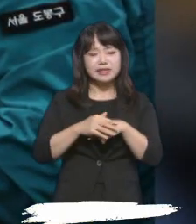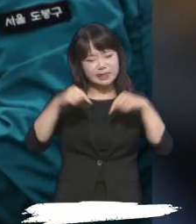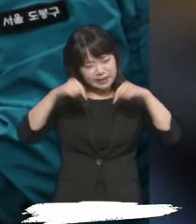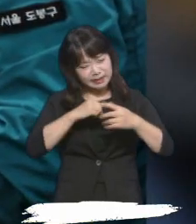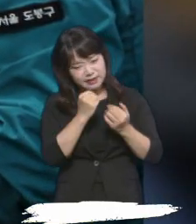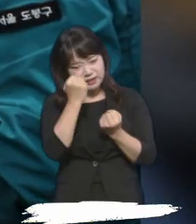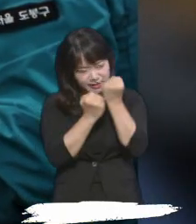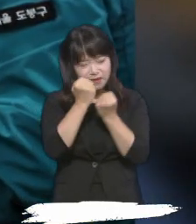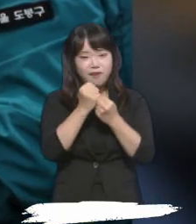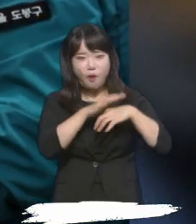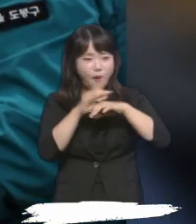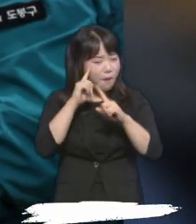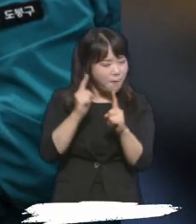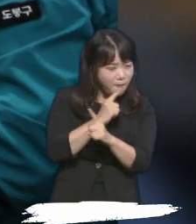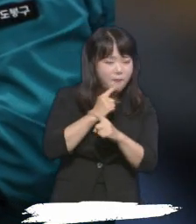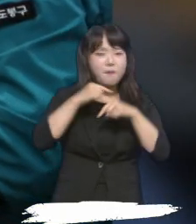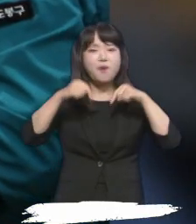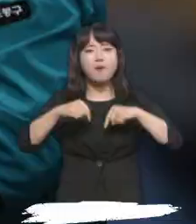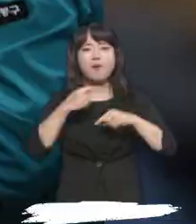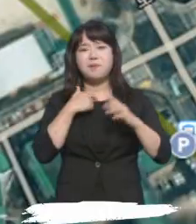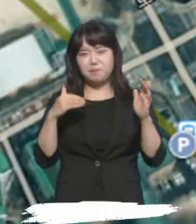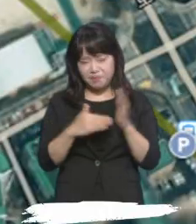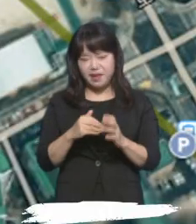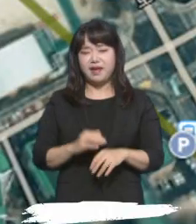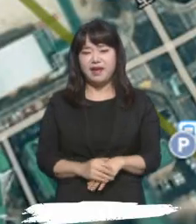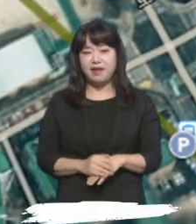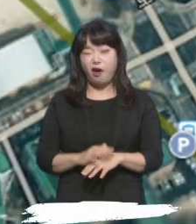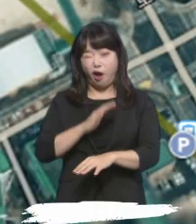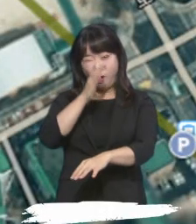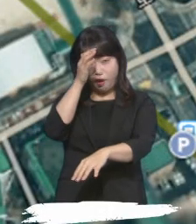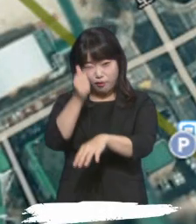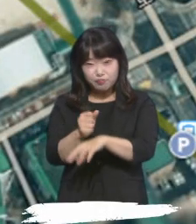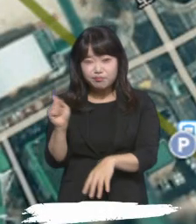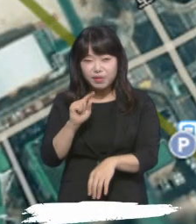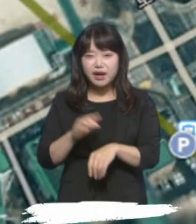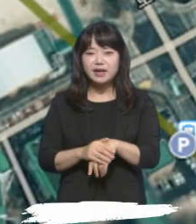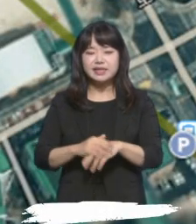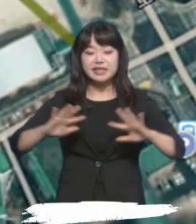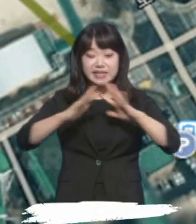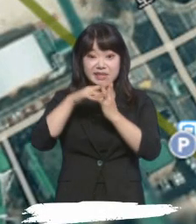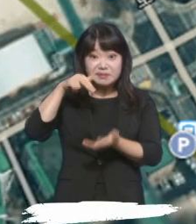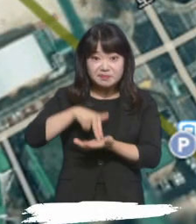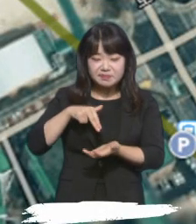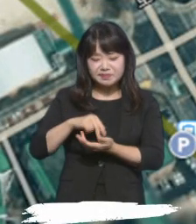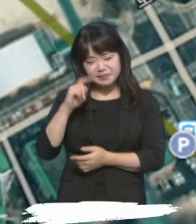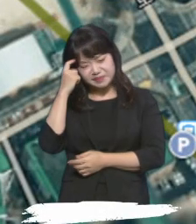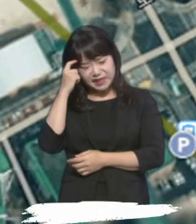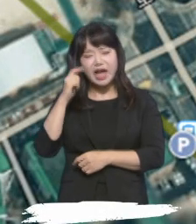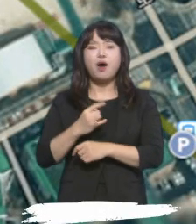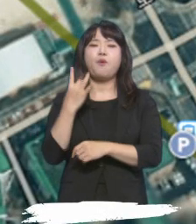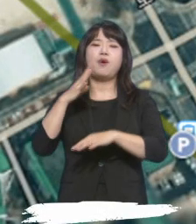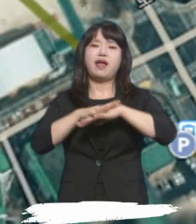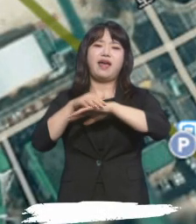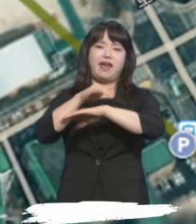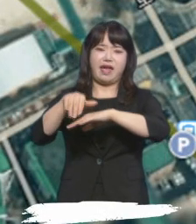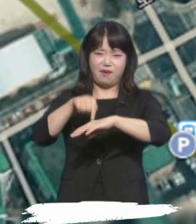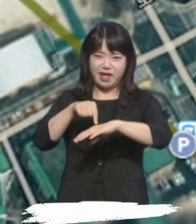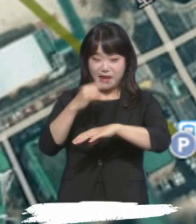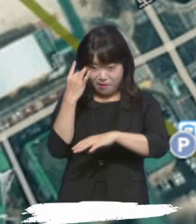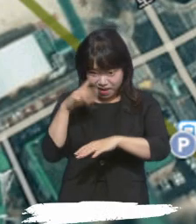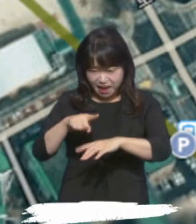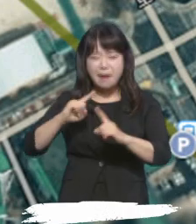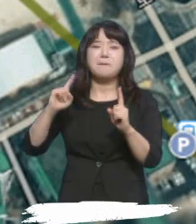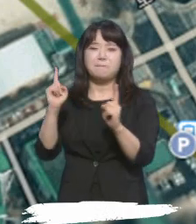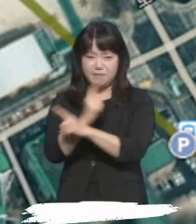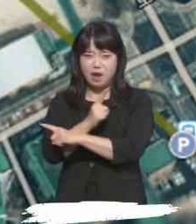설계 변경을 논의한 것으로 알려졌습니다. 그 결과 민간 사업자 측은 기존 설계 도면에서 GTX 신호선